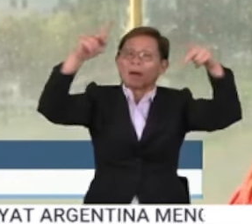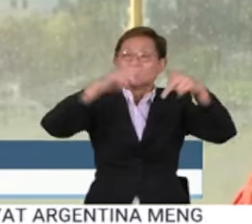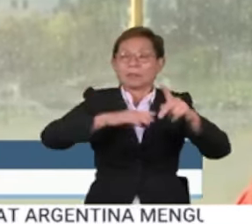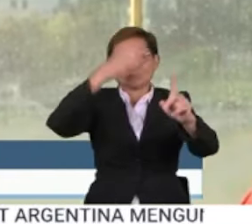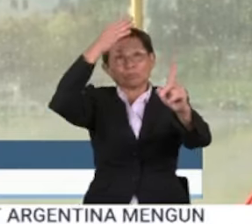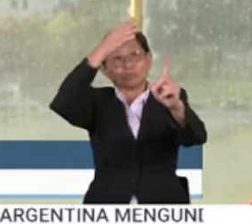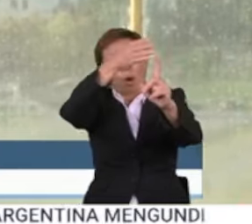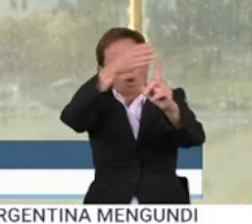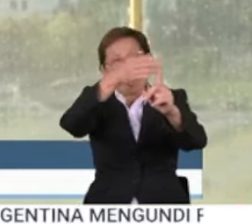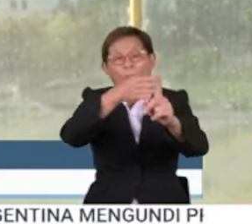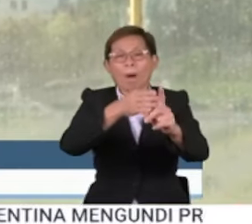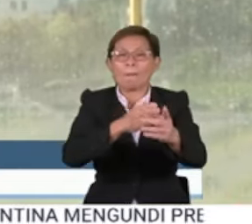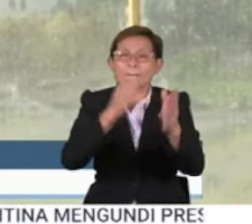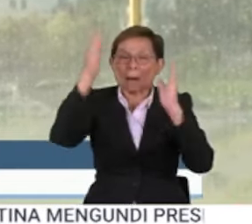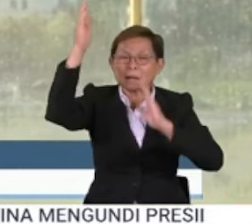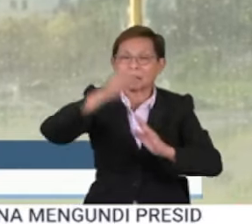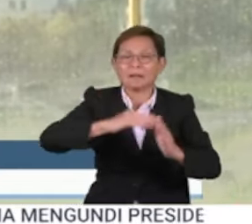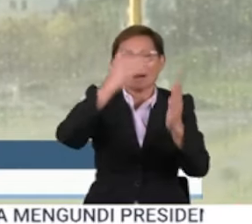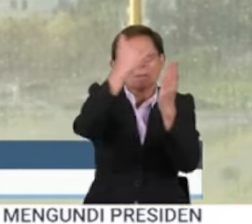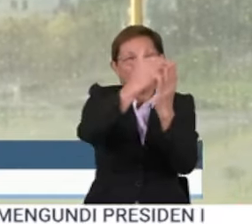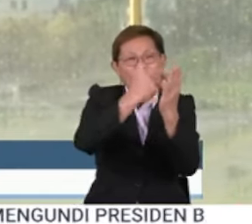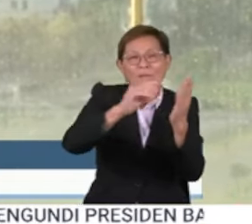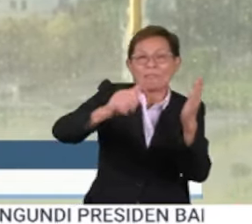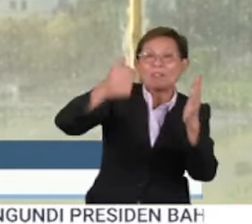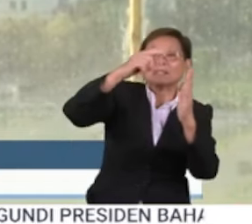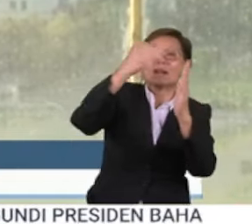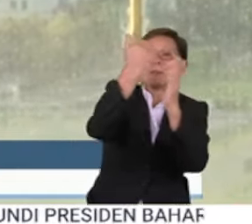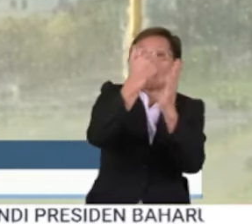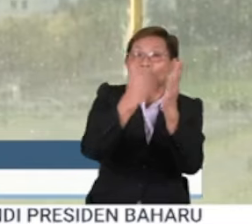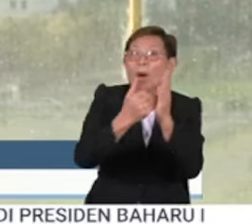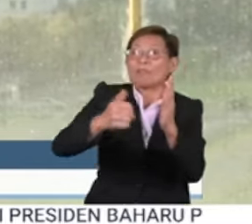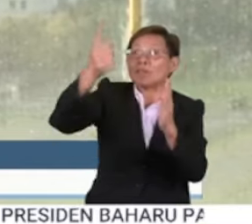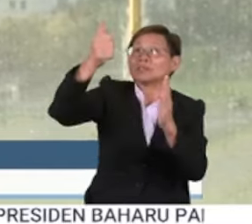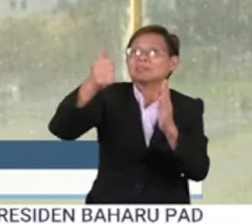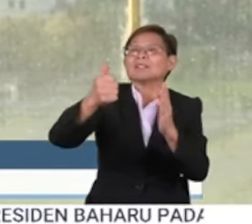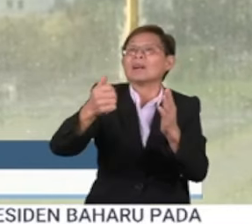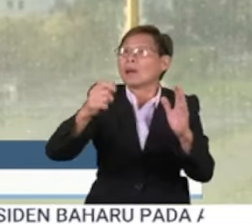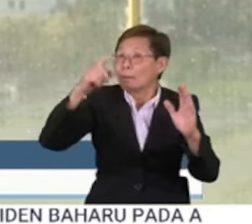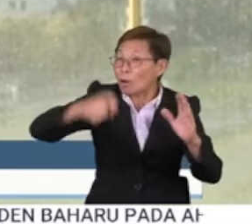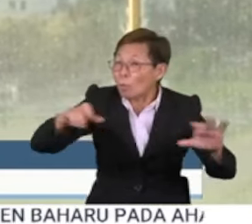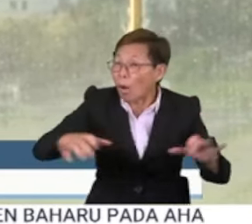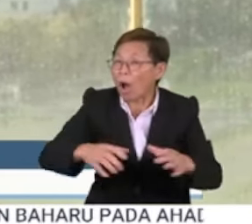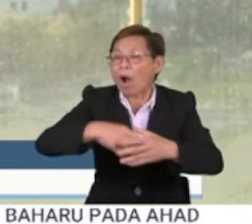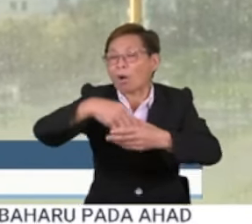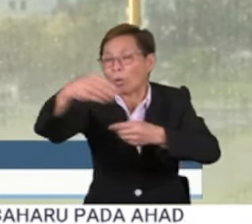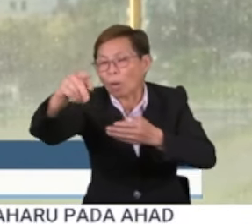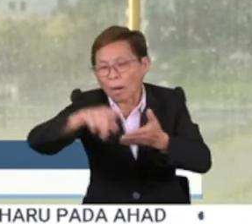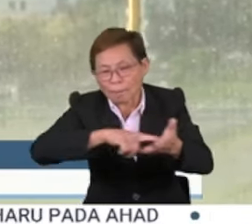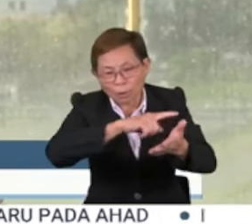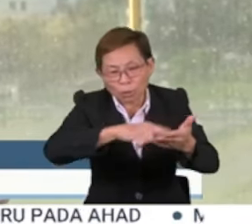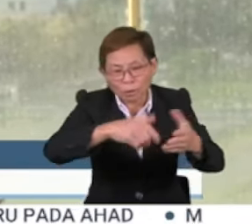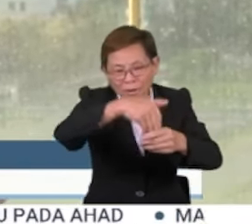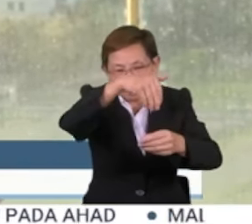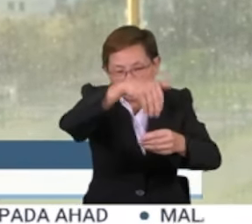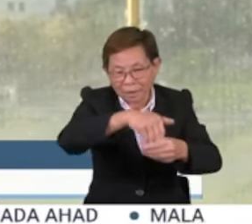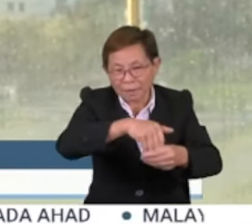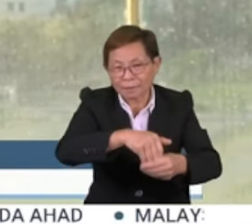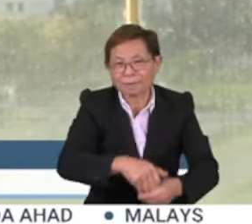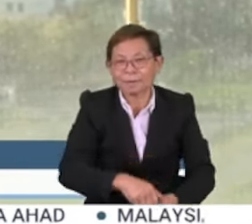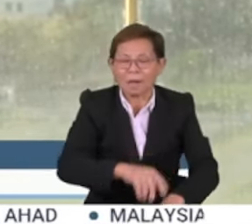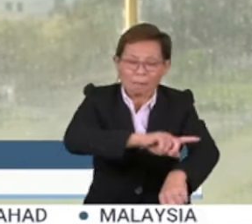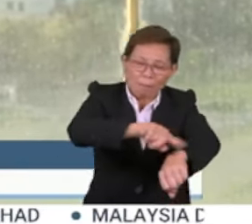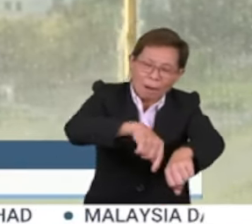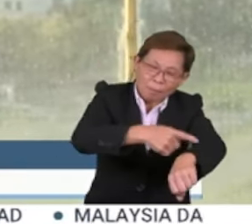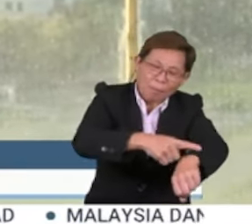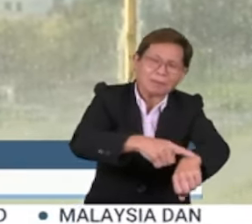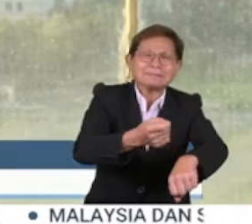dan sebagai pentadbiran. Saya rasa langkah pertama yang boleh mereka lakukan ialah keluar mengundi tidak lama, hanya dalam masa beberapa